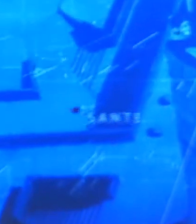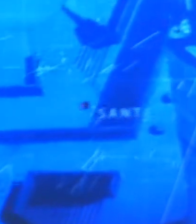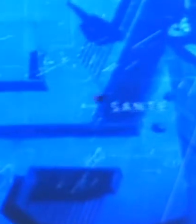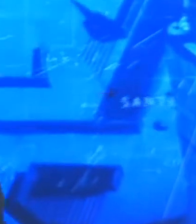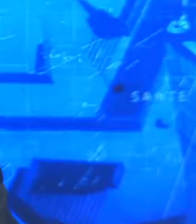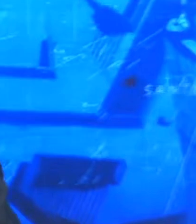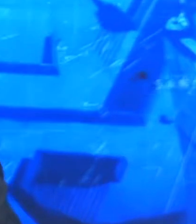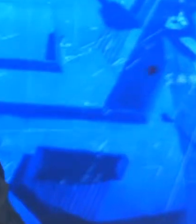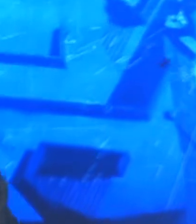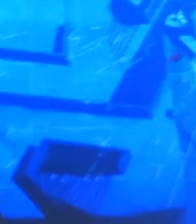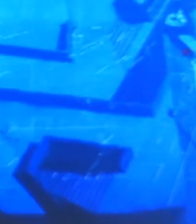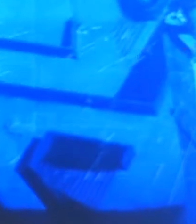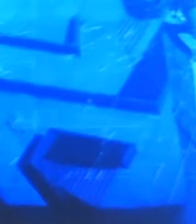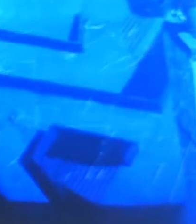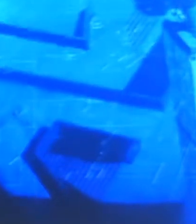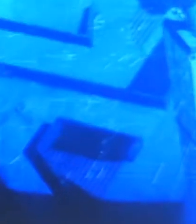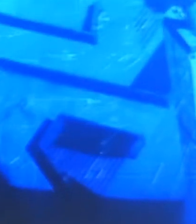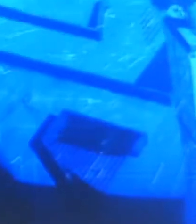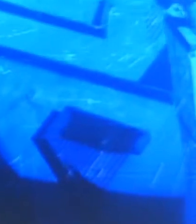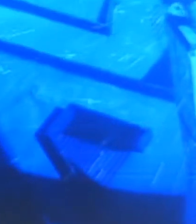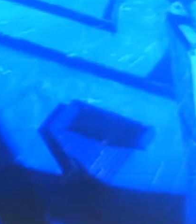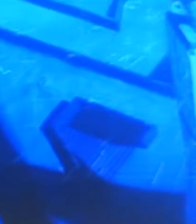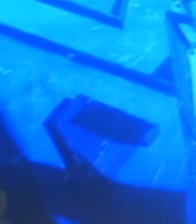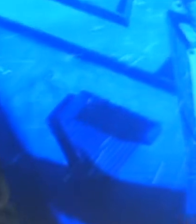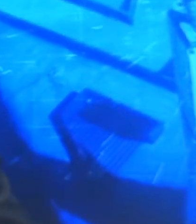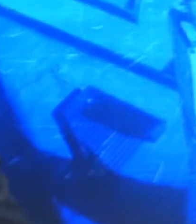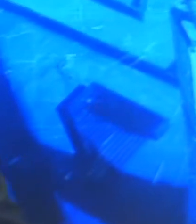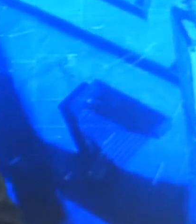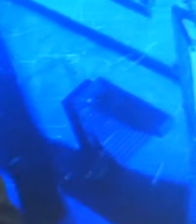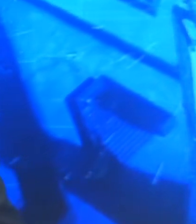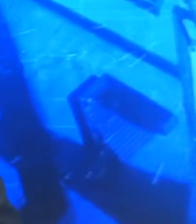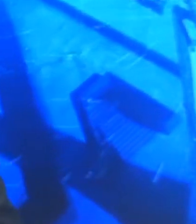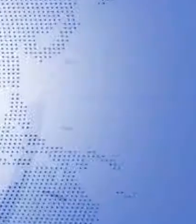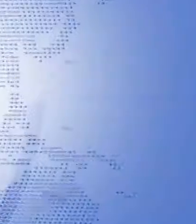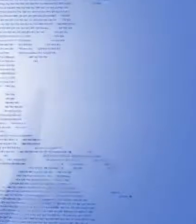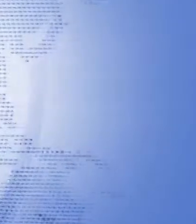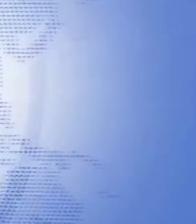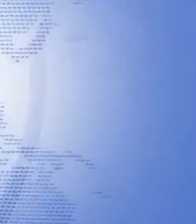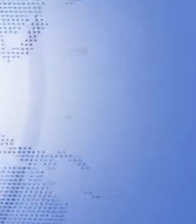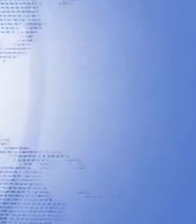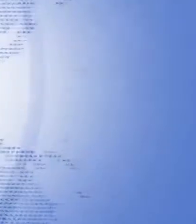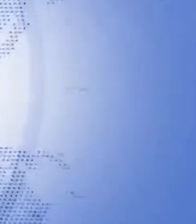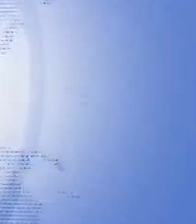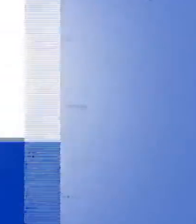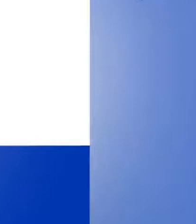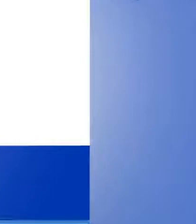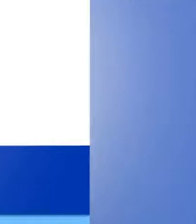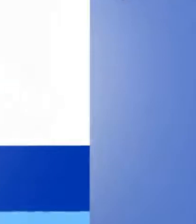Mesdames, Messieurs, bonsoir. Merci de votre fidélité. Voici le sommaire de ce journal.